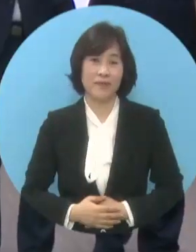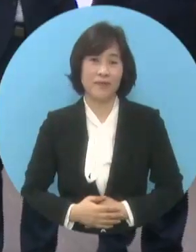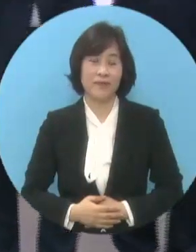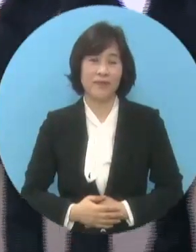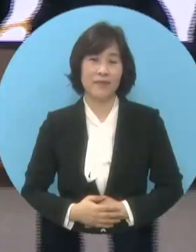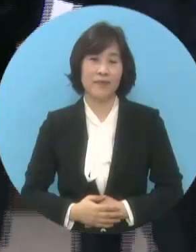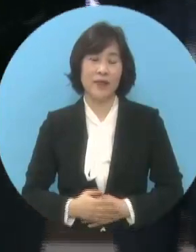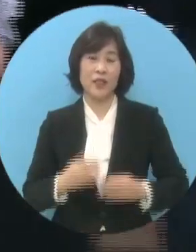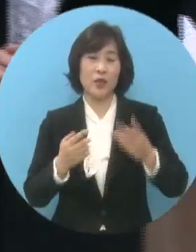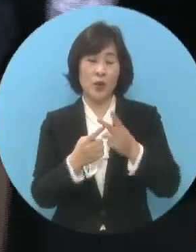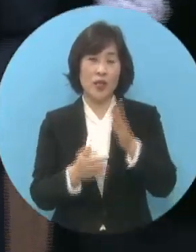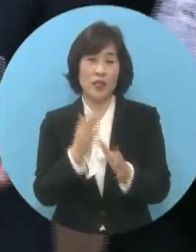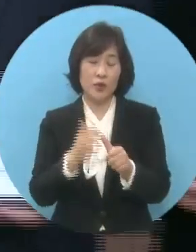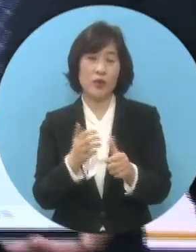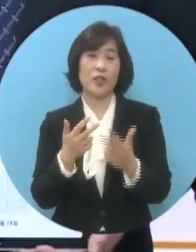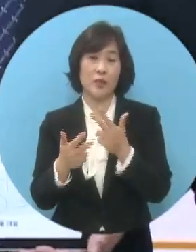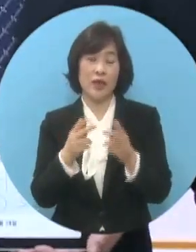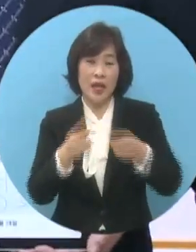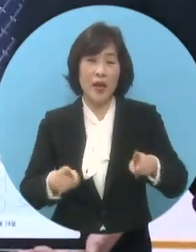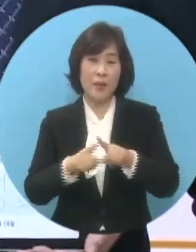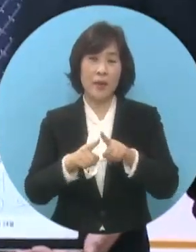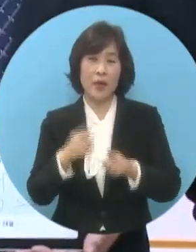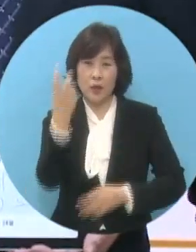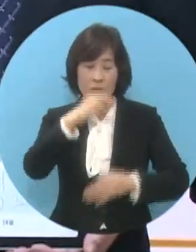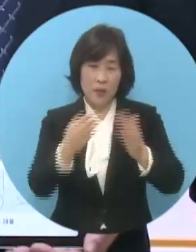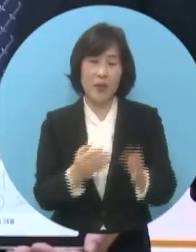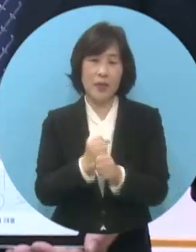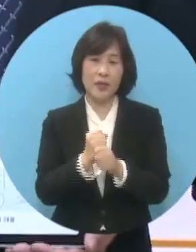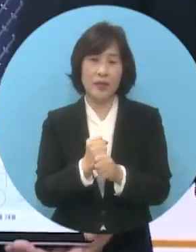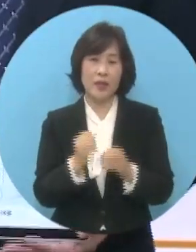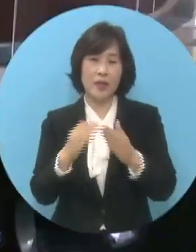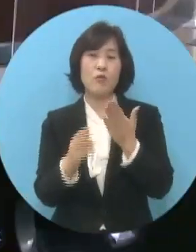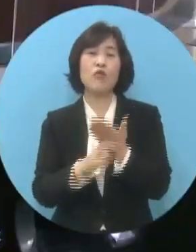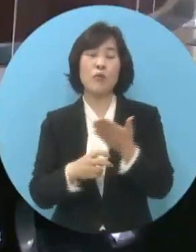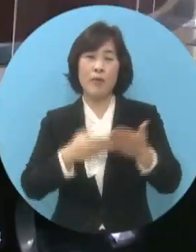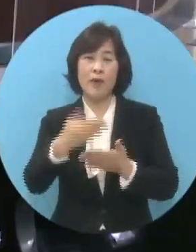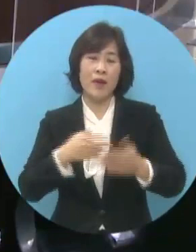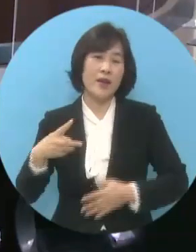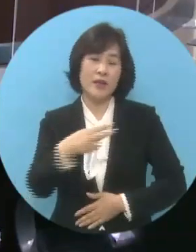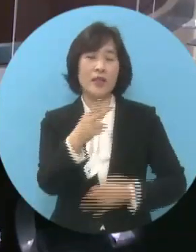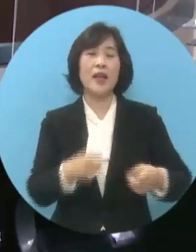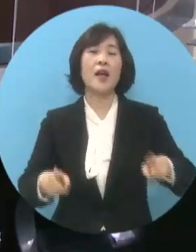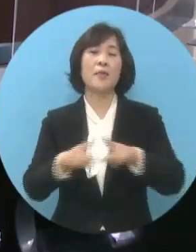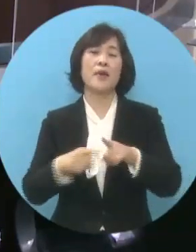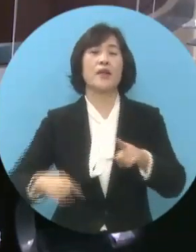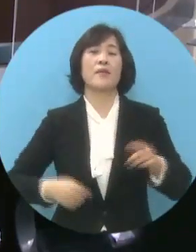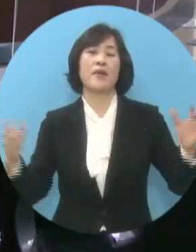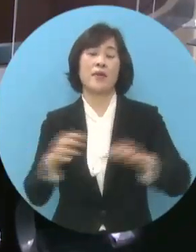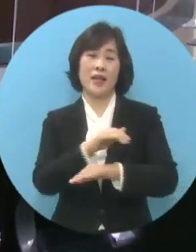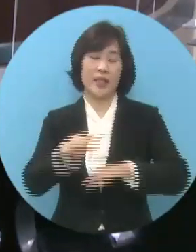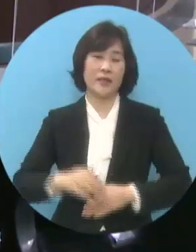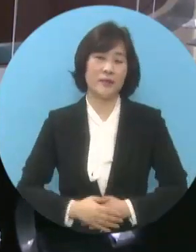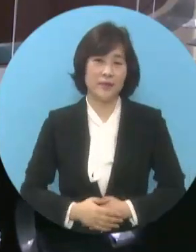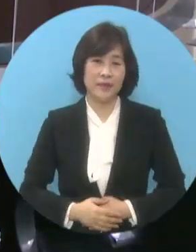도와 시군 협회는 합동조사반을 구성해 부동산 불법 거래 근절에 공동 대응하기로 했습니다. 도는